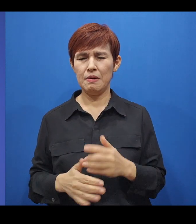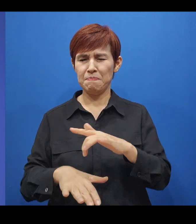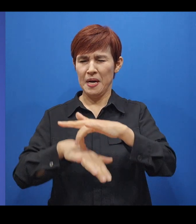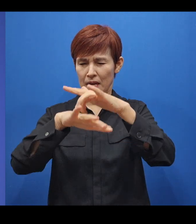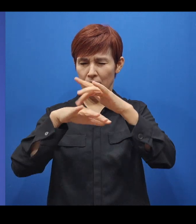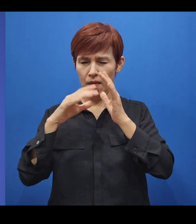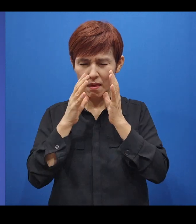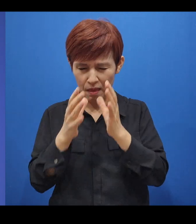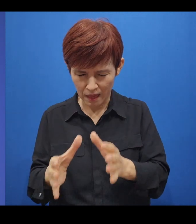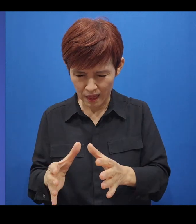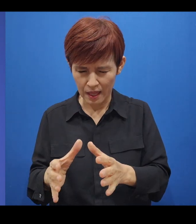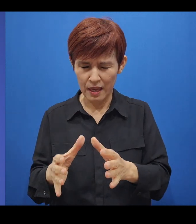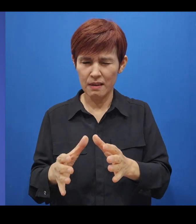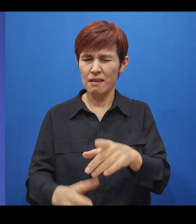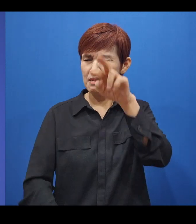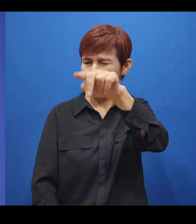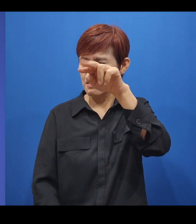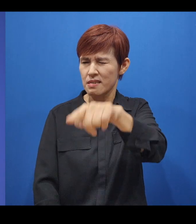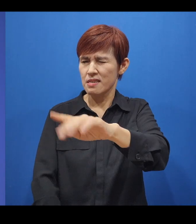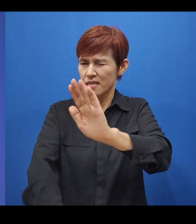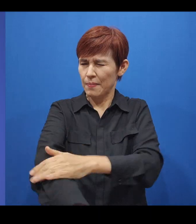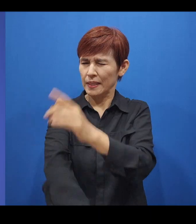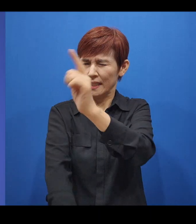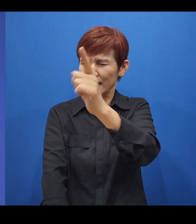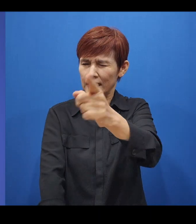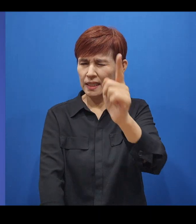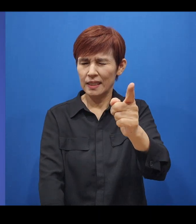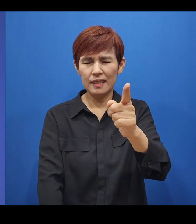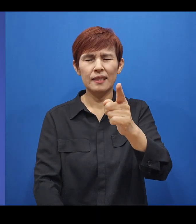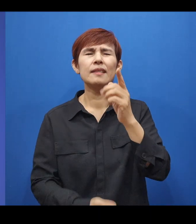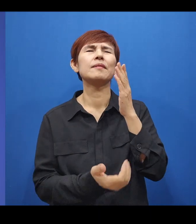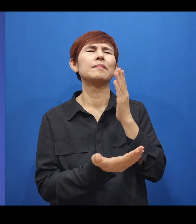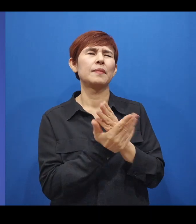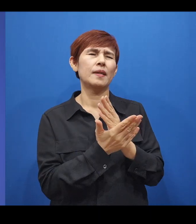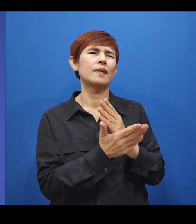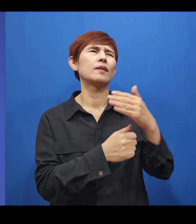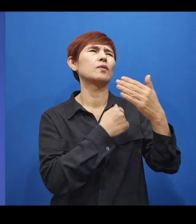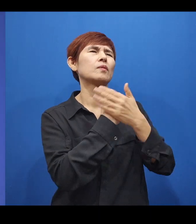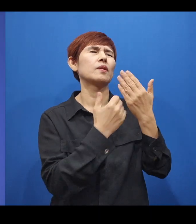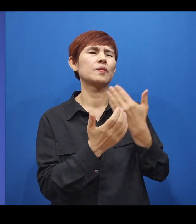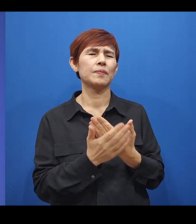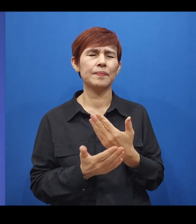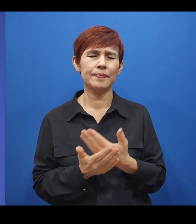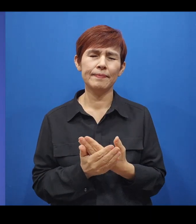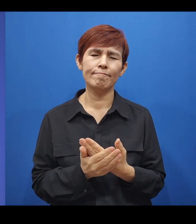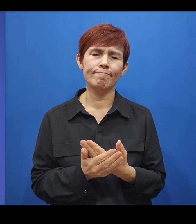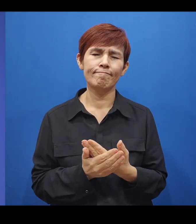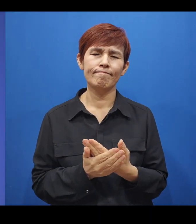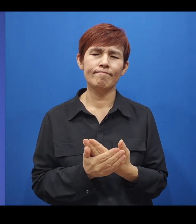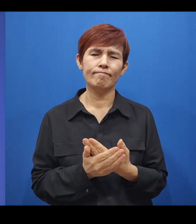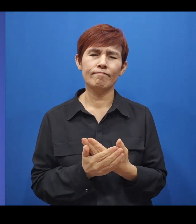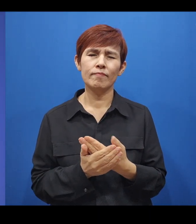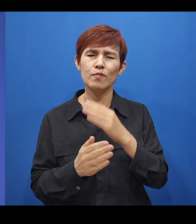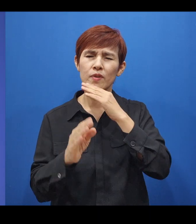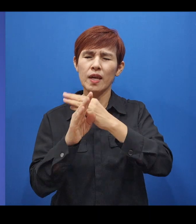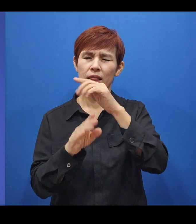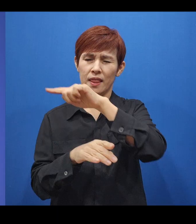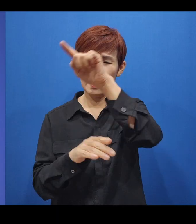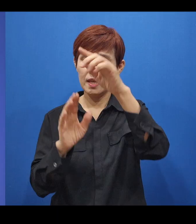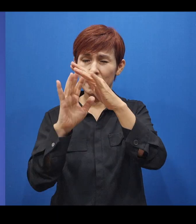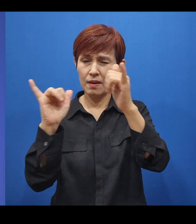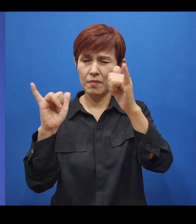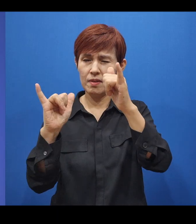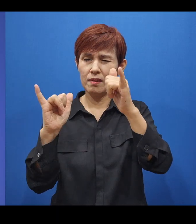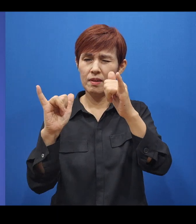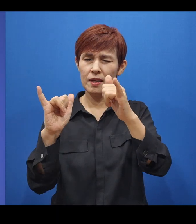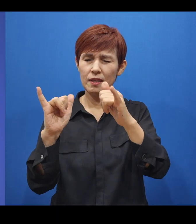마귀에게 속아서 네 잘못이다, 네 잘못이다 말하지 않게 도와주시옵소서. 북녘의 동포들,